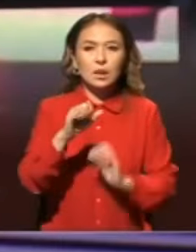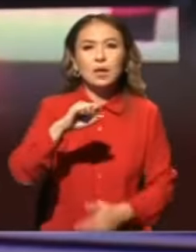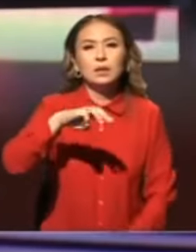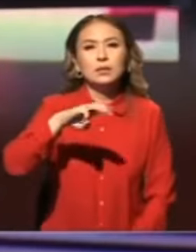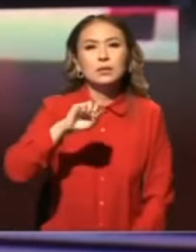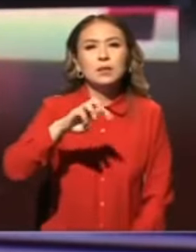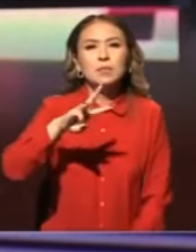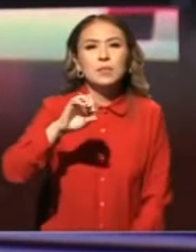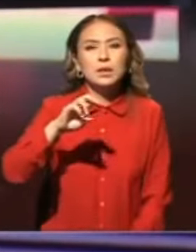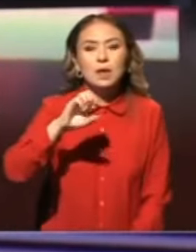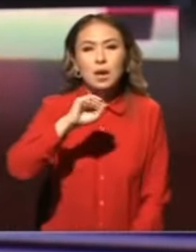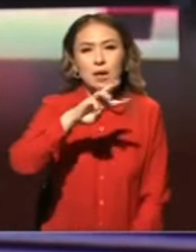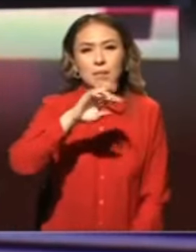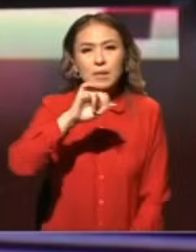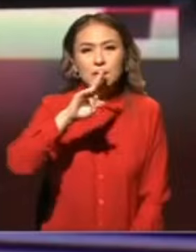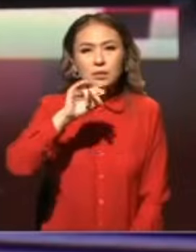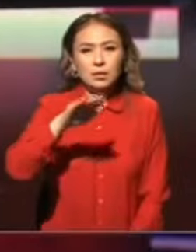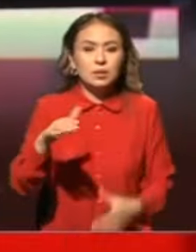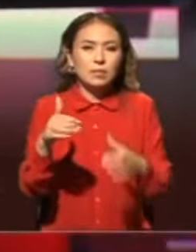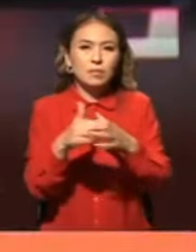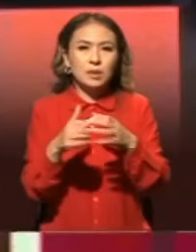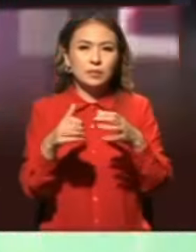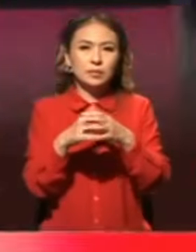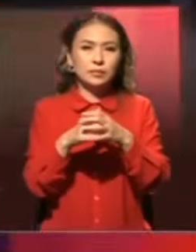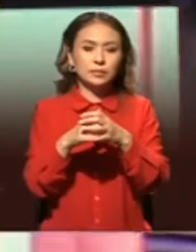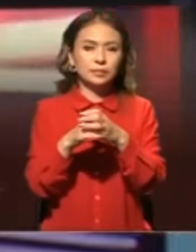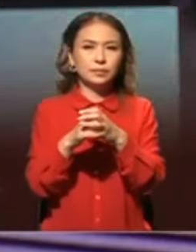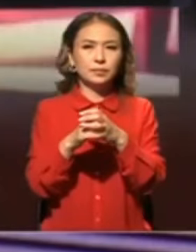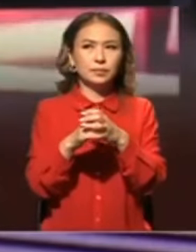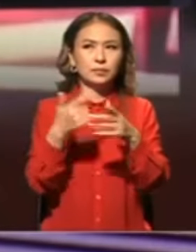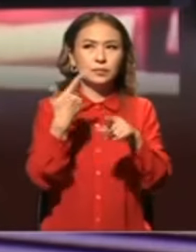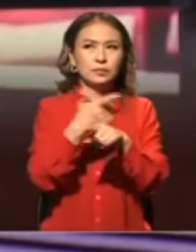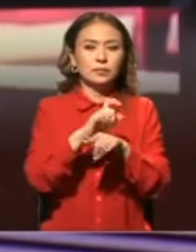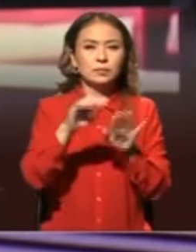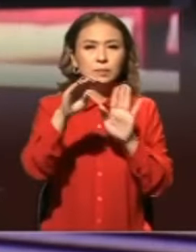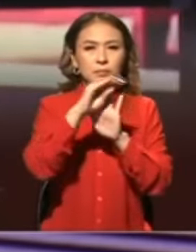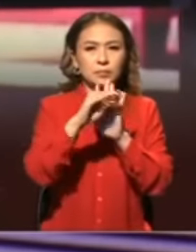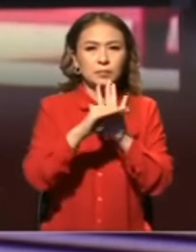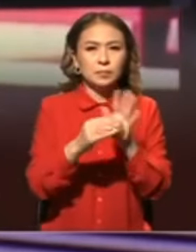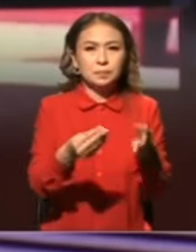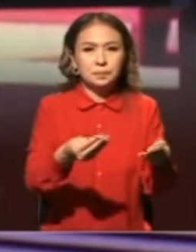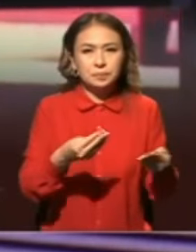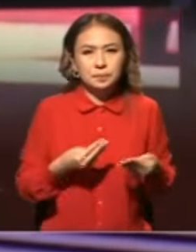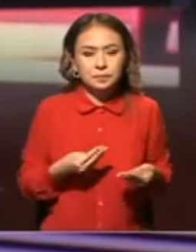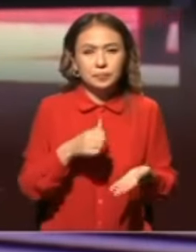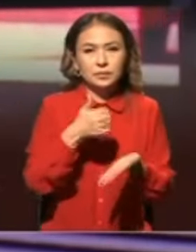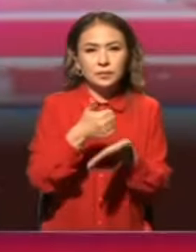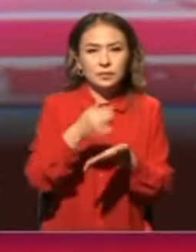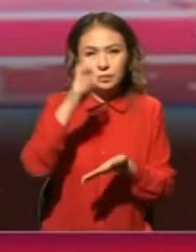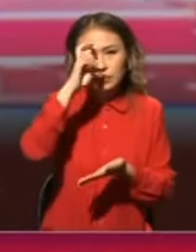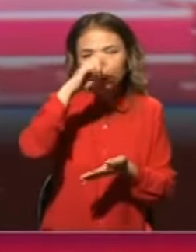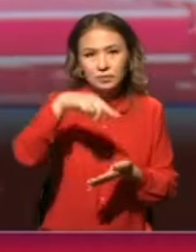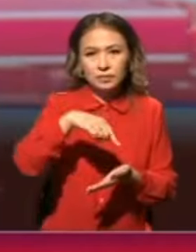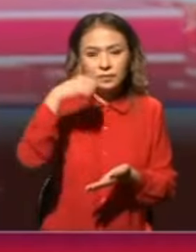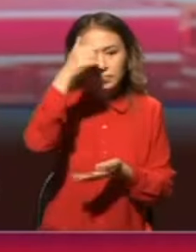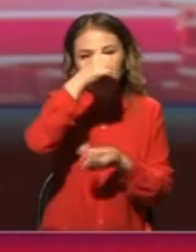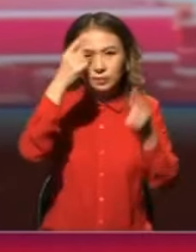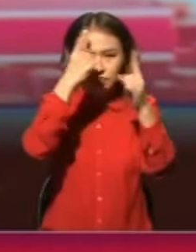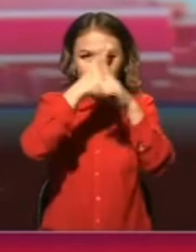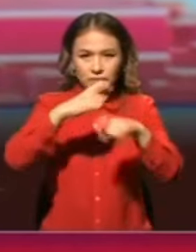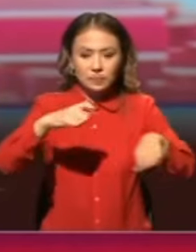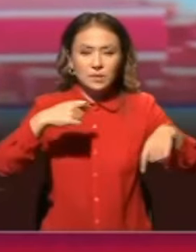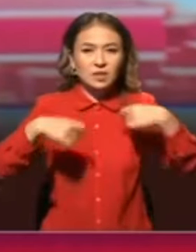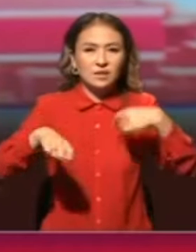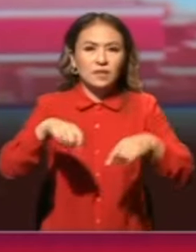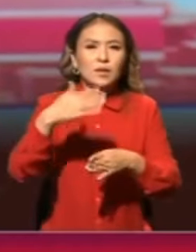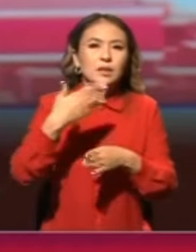партия, аманат партиясы бұл жерде бізге өте жақсы бағыт бағдар беріп отыр. Мына мемлекет басшысының биылғы жылғы жолдауындағы тауарлық